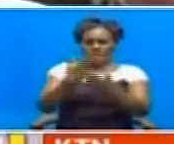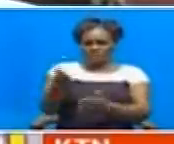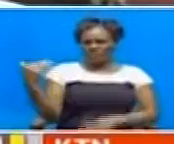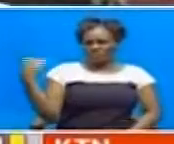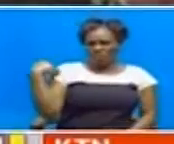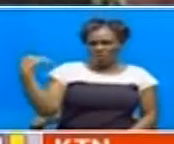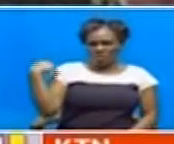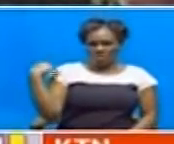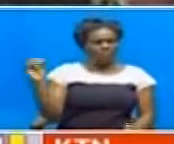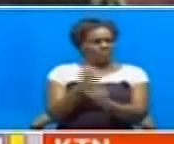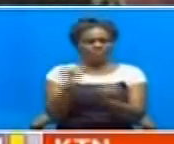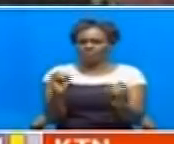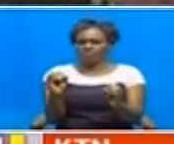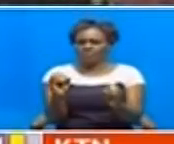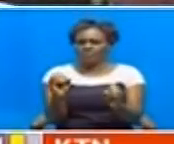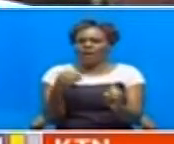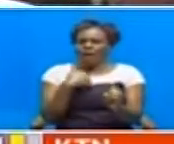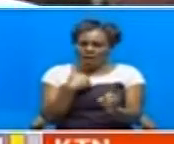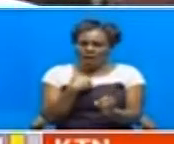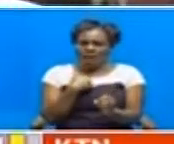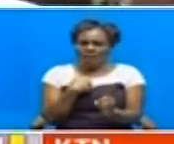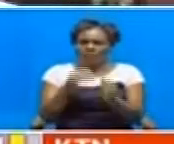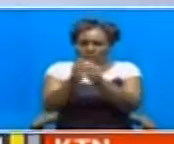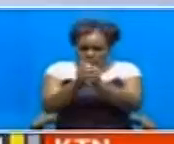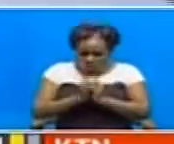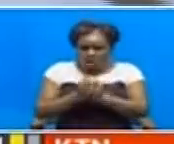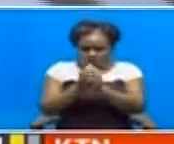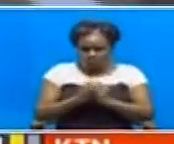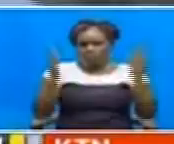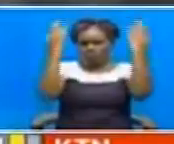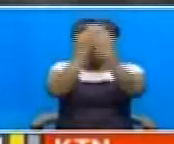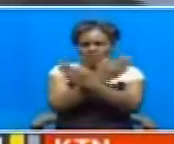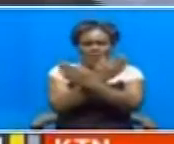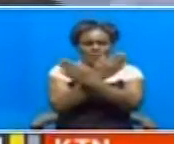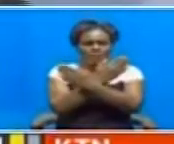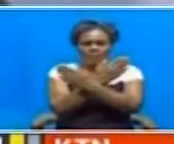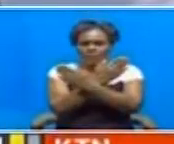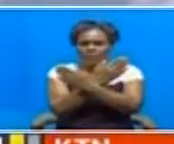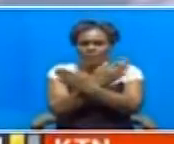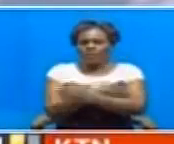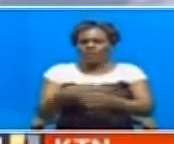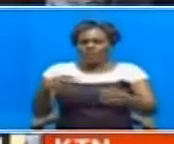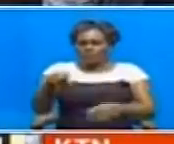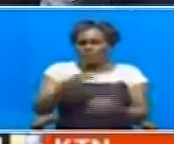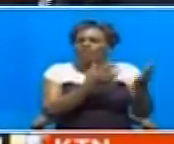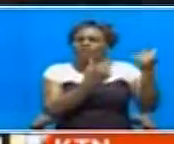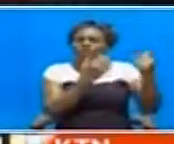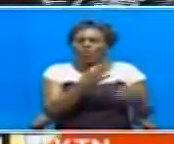hawasumbui Waislamu wanapofunga, kwa sababu tunaswali mpaka sala ya usiku. Yote 9-10 wakazi wanatarajia